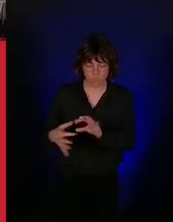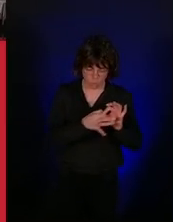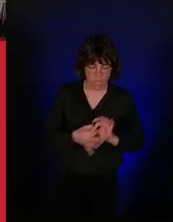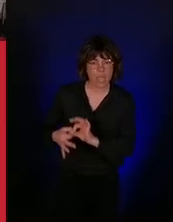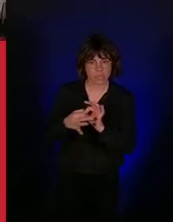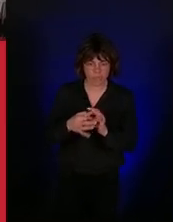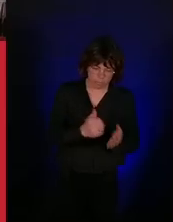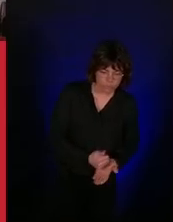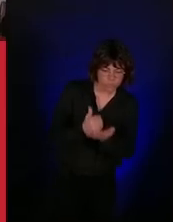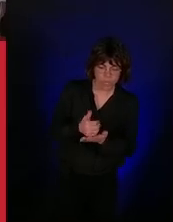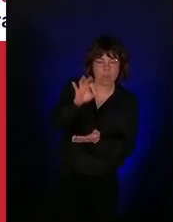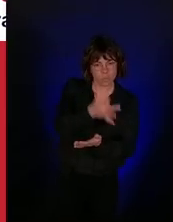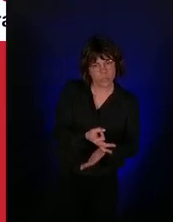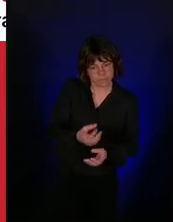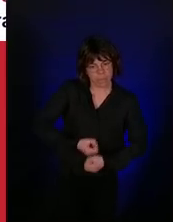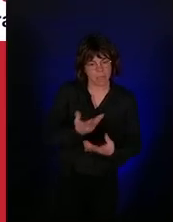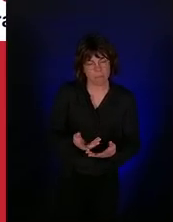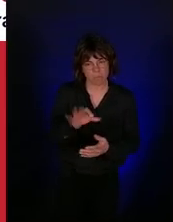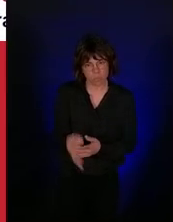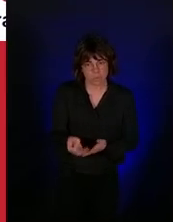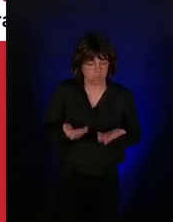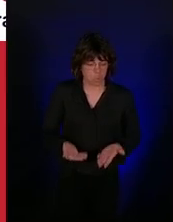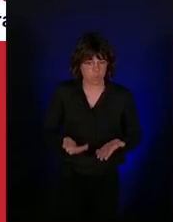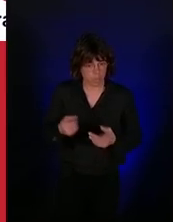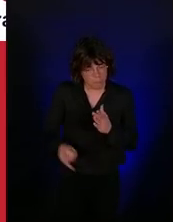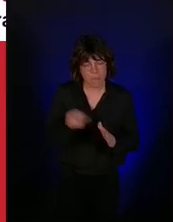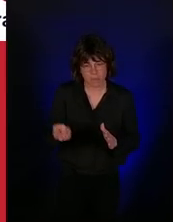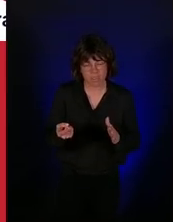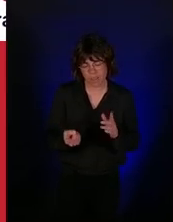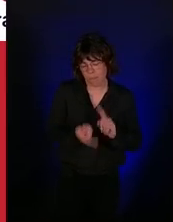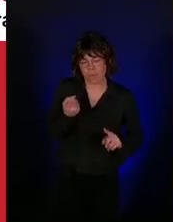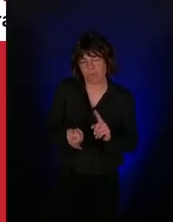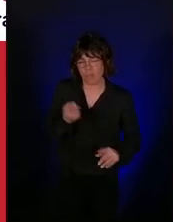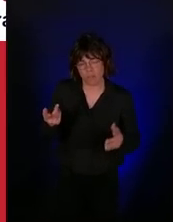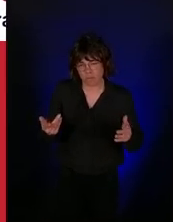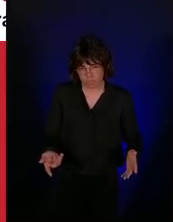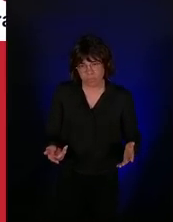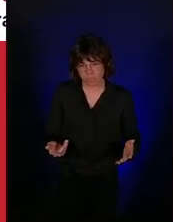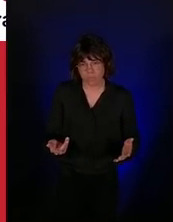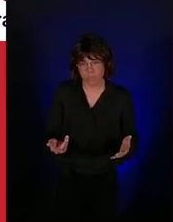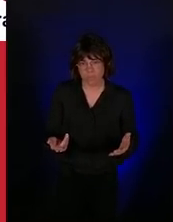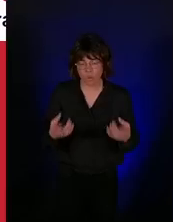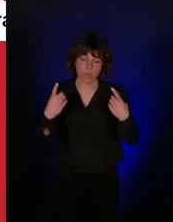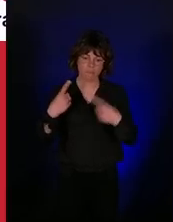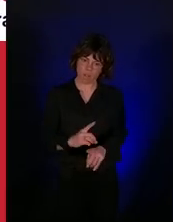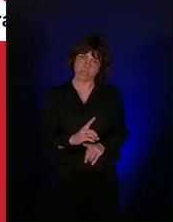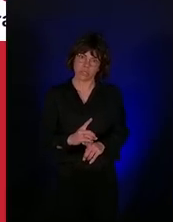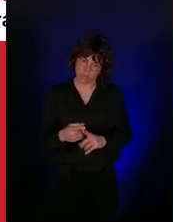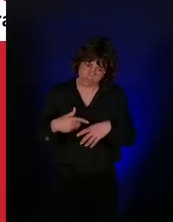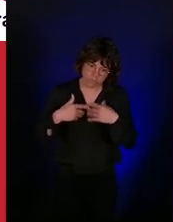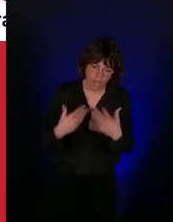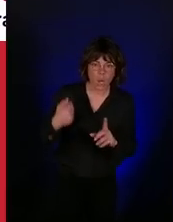du soutien que nous exprimons, ici encore aujourd'hui, il est indispensable de passer de la défensive à la